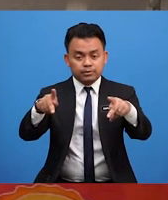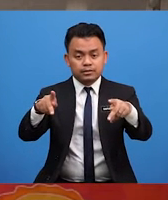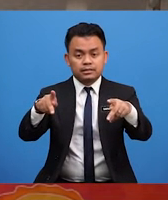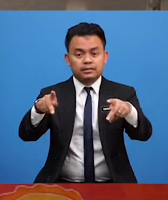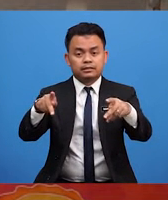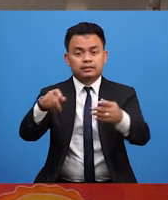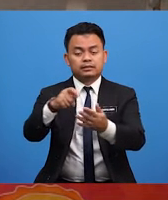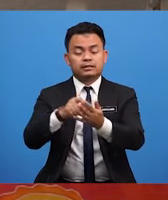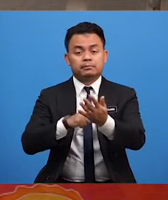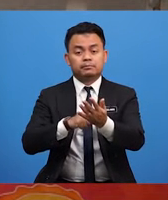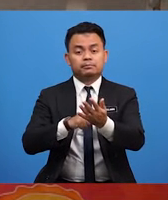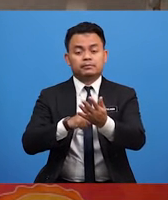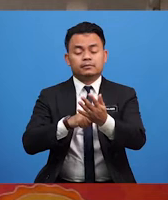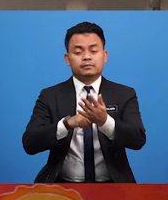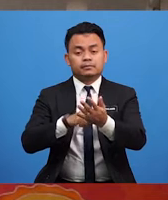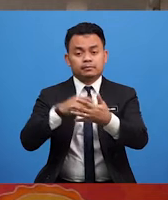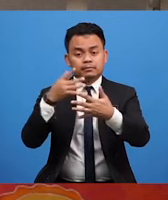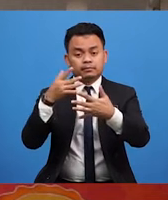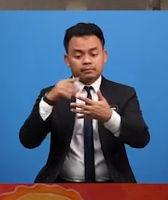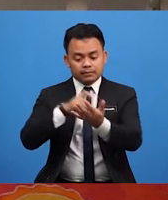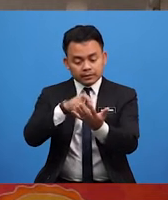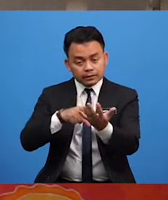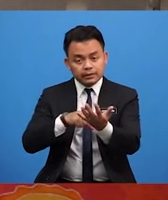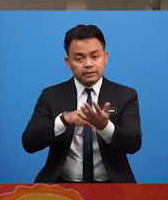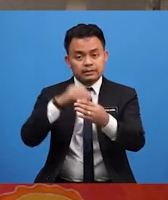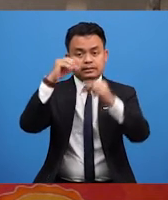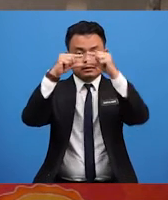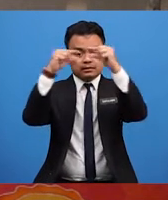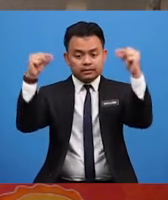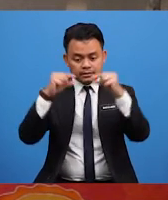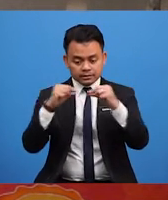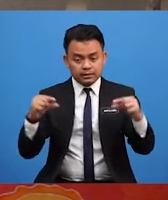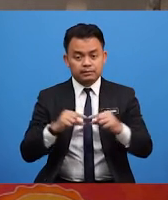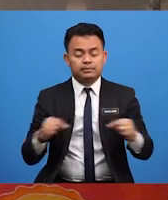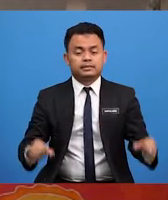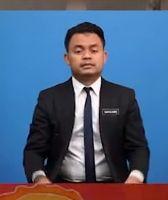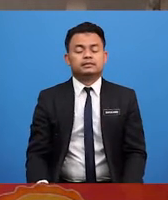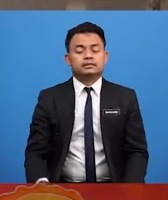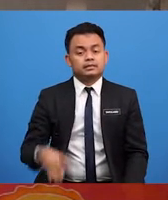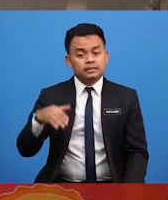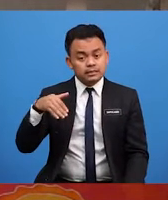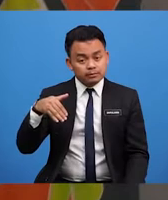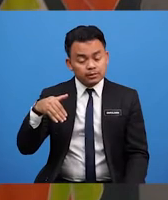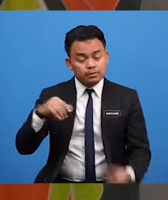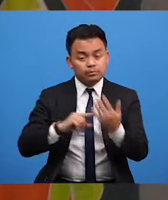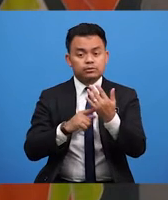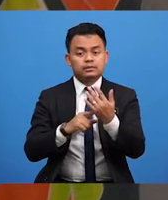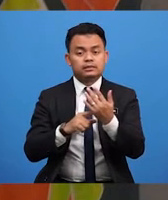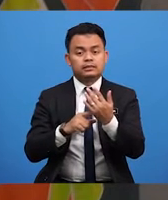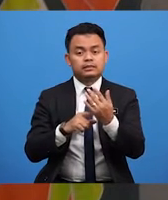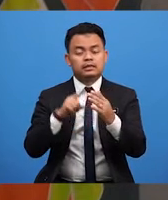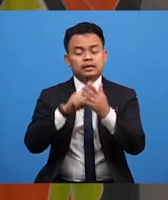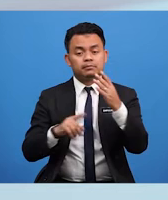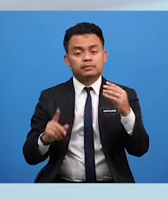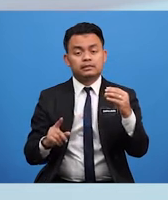kita memulakan, proses pembelajaran murid-murid perlu tahu apakah objektif pembelajaran kita pada